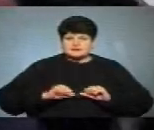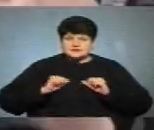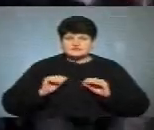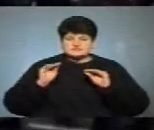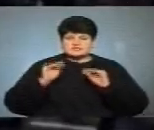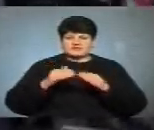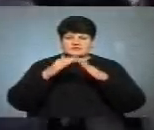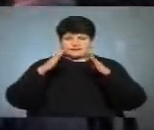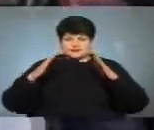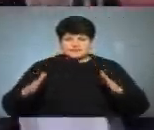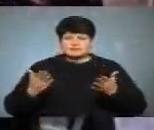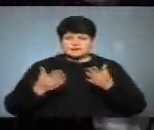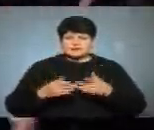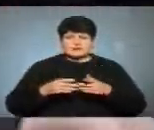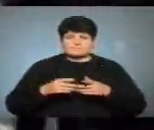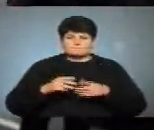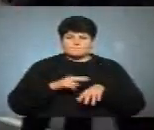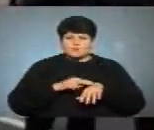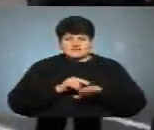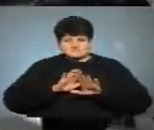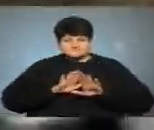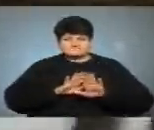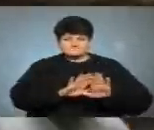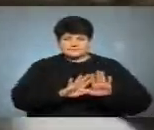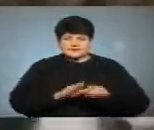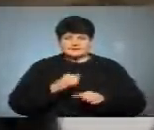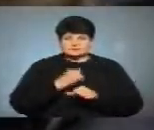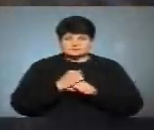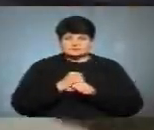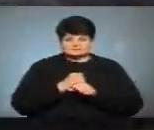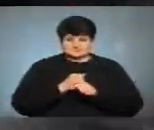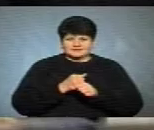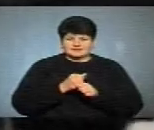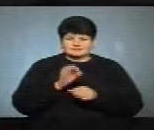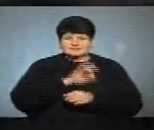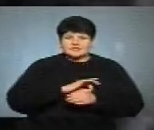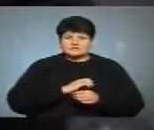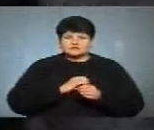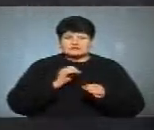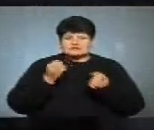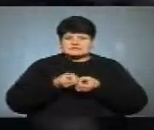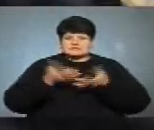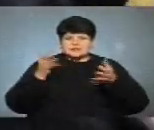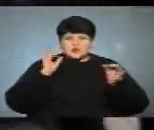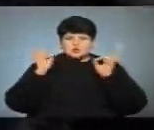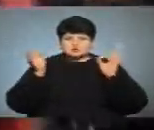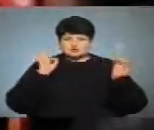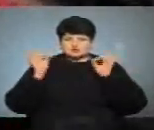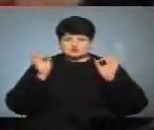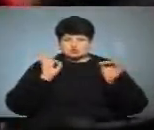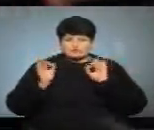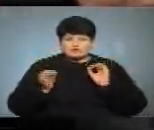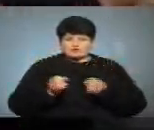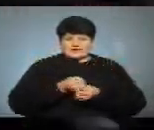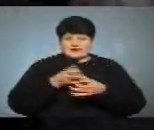встановити намет, але поліція відтіснила їх та застосувала світлошумові гранати. У відповідь протестувальники кидали речі в